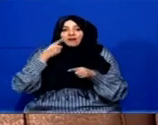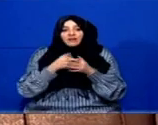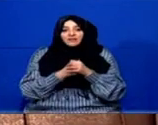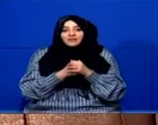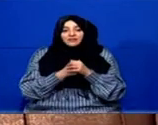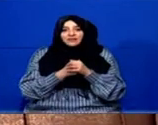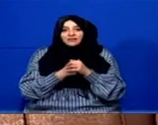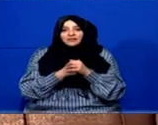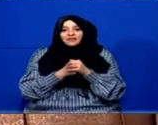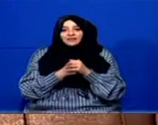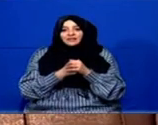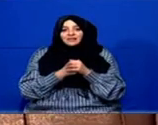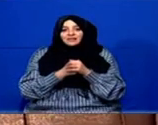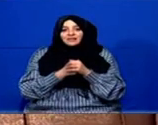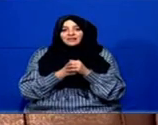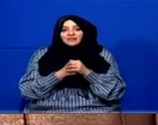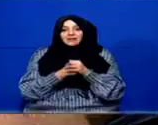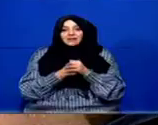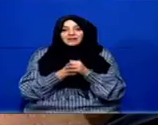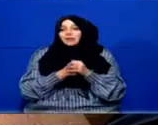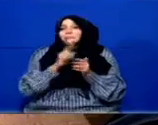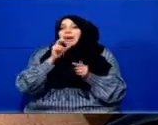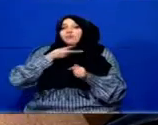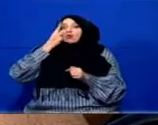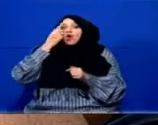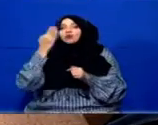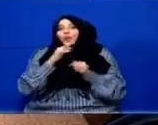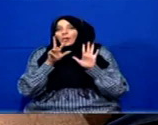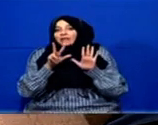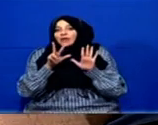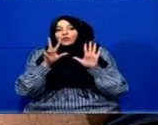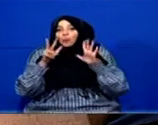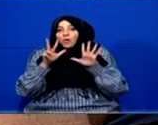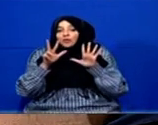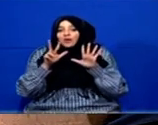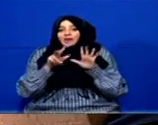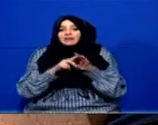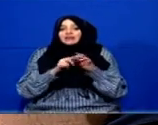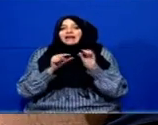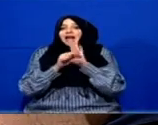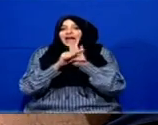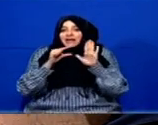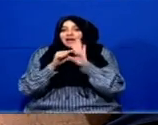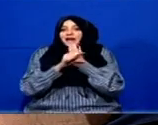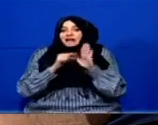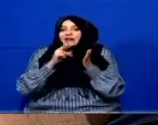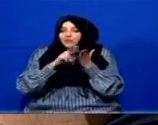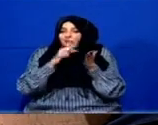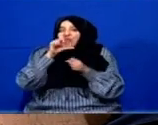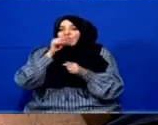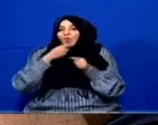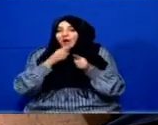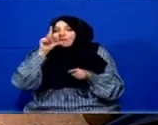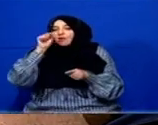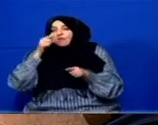ولا يحفظ اكثر من الثمون في اليوم الواحد همم يحكم ايه يقرا 20 مره ثم التي بعدها 20 مره